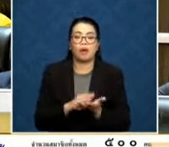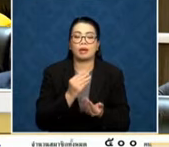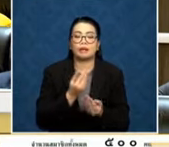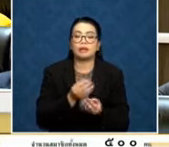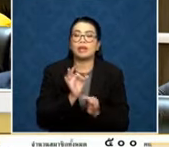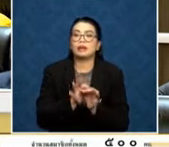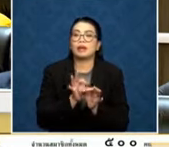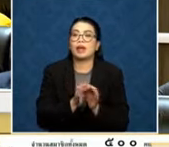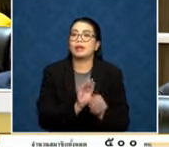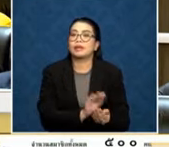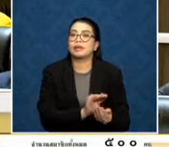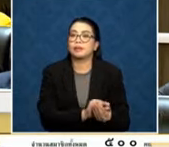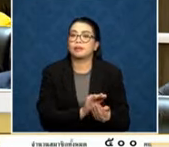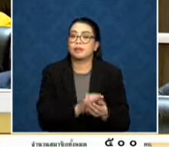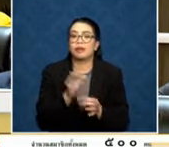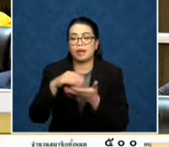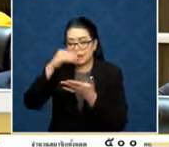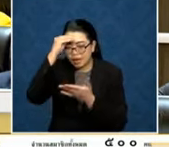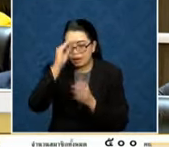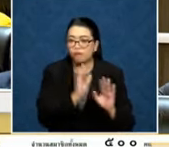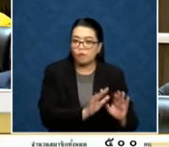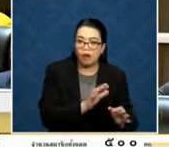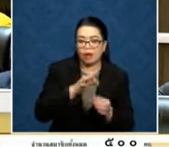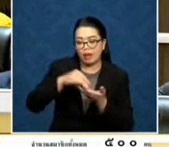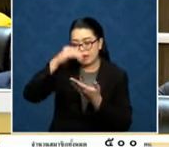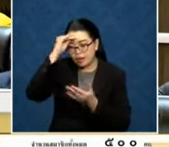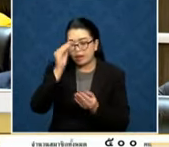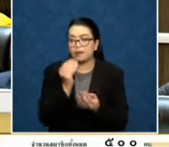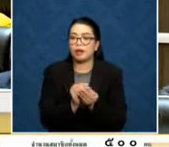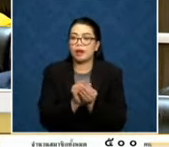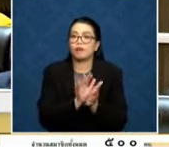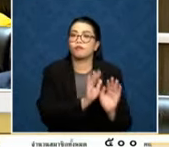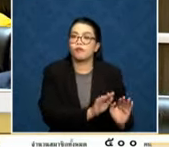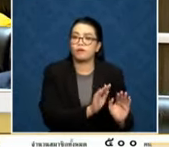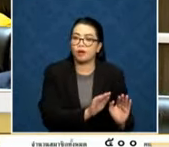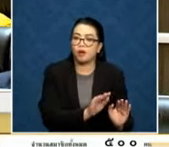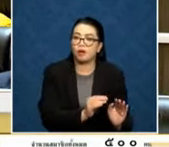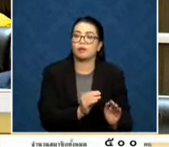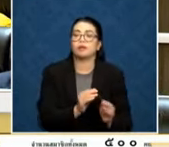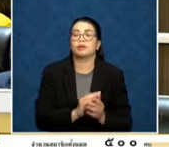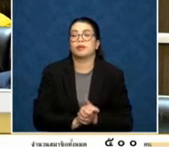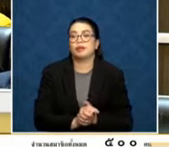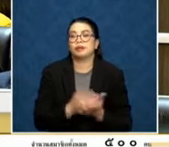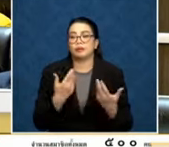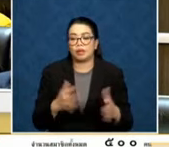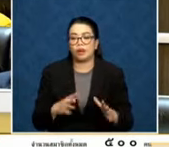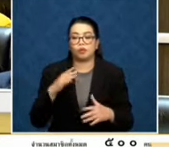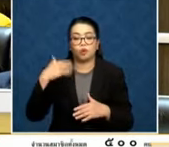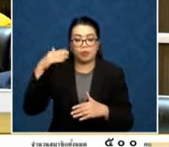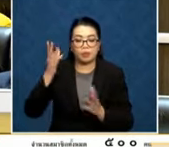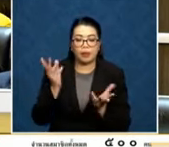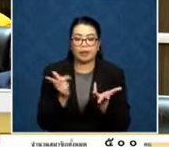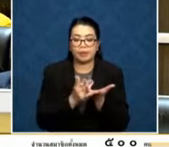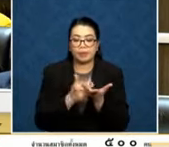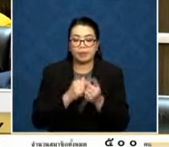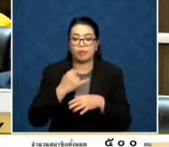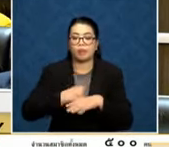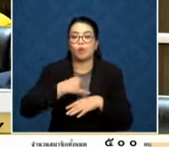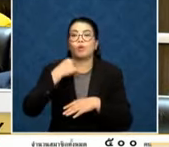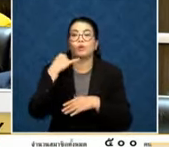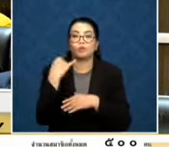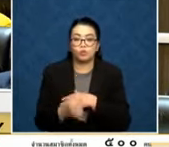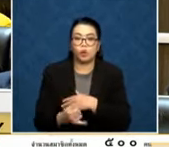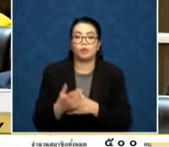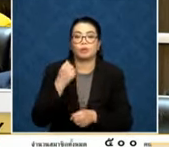ธนาคารเหมือนกับว่าเรียนไปฝากไปท่านประธานผมอยากจะเวลาจำกัดผมอยากจะยกตัวอย่างนิดนึงวันนี้เราจะ